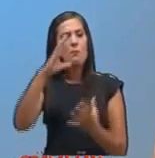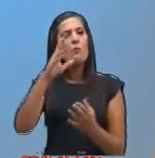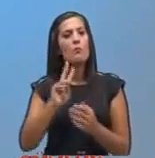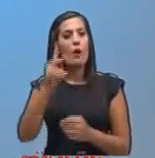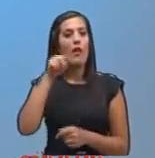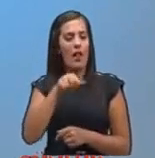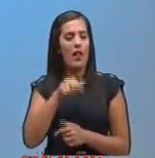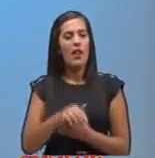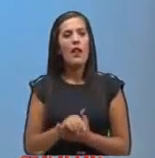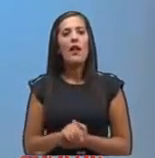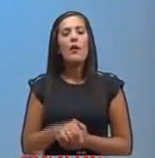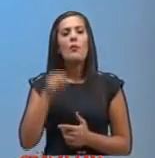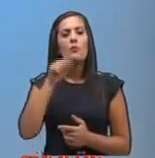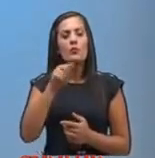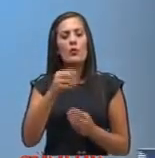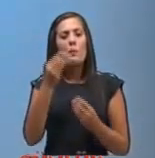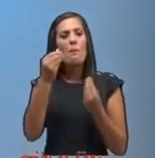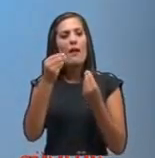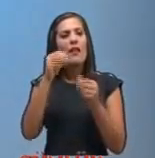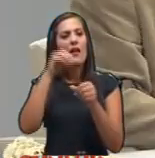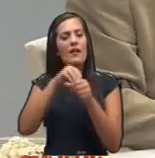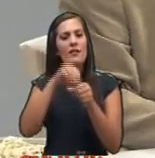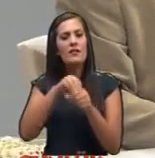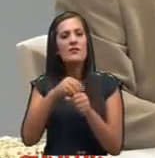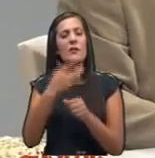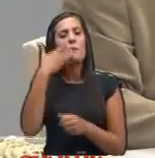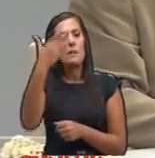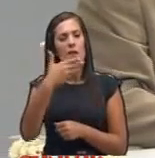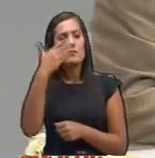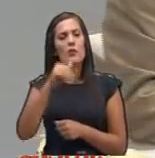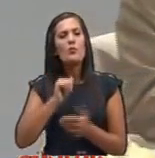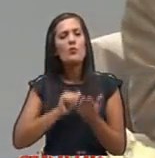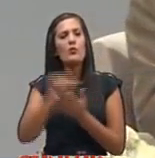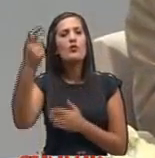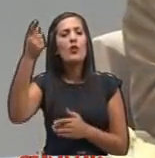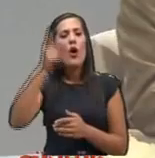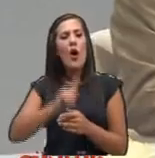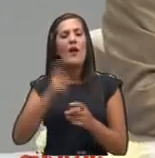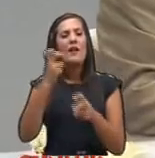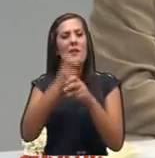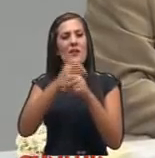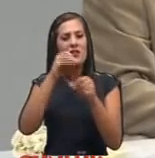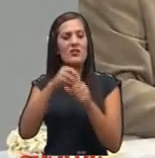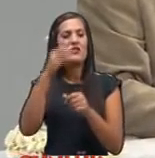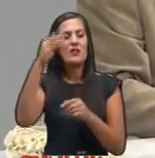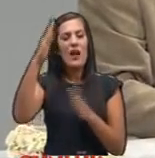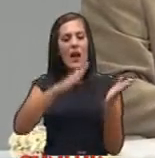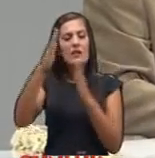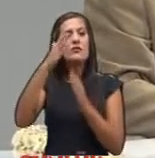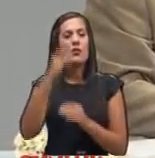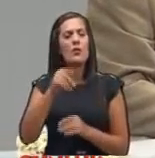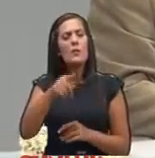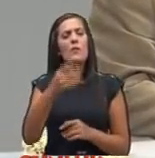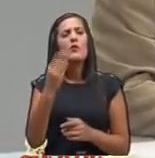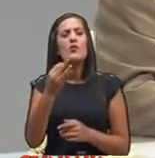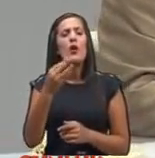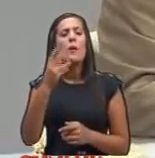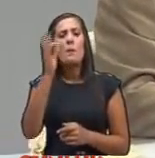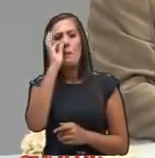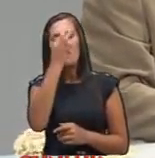modeldir. Bu madde bahsettiğimiz tüm omurlarımız arasında bulunur ve çok klasik bir